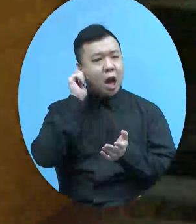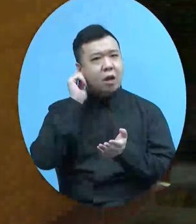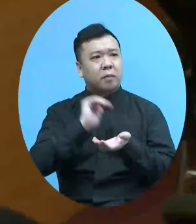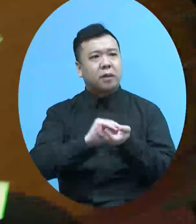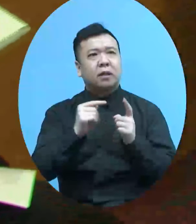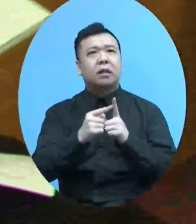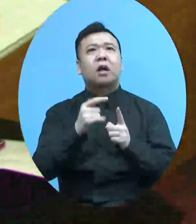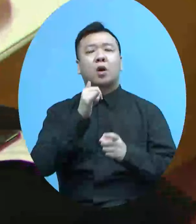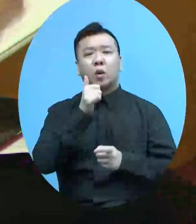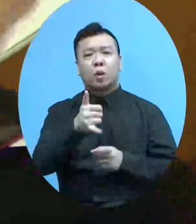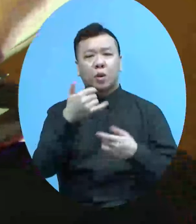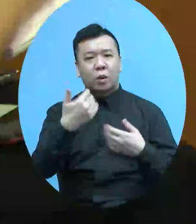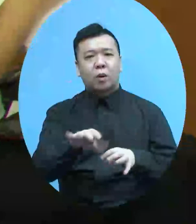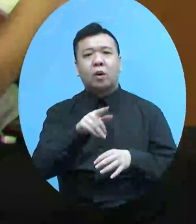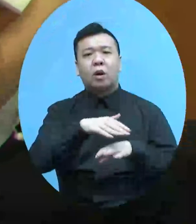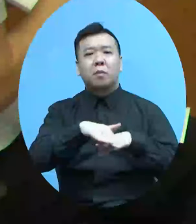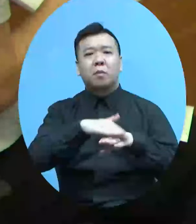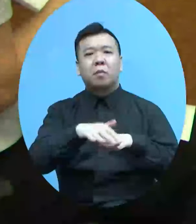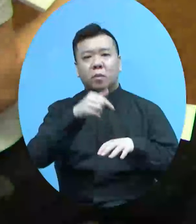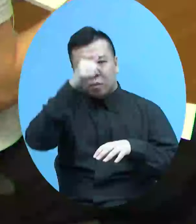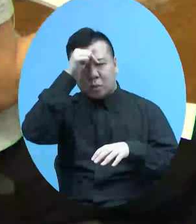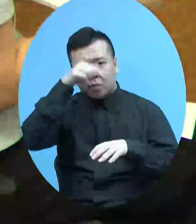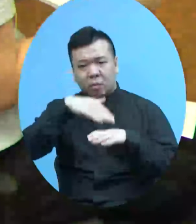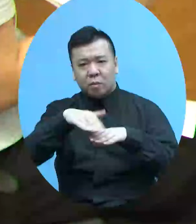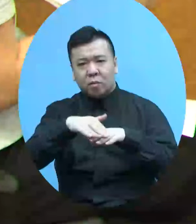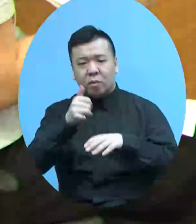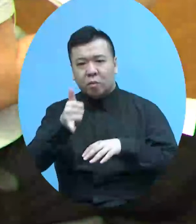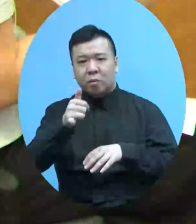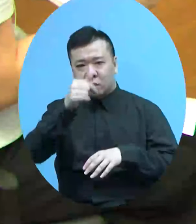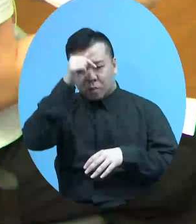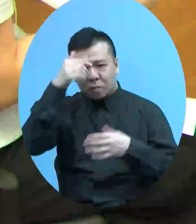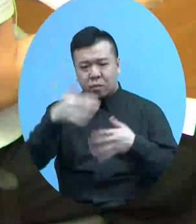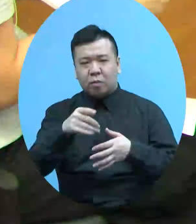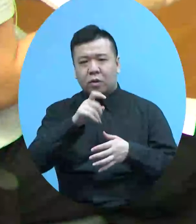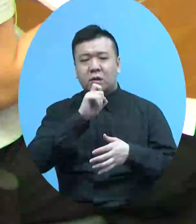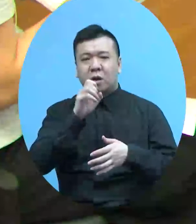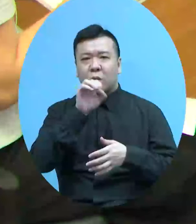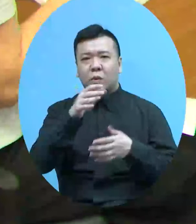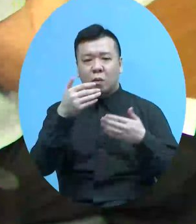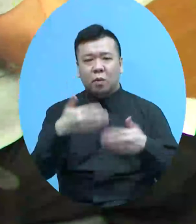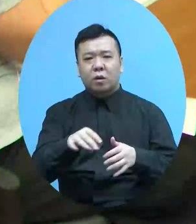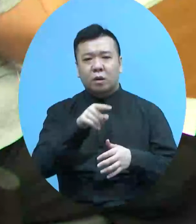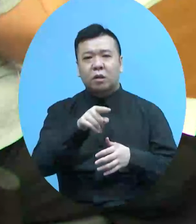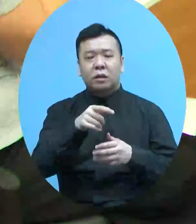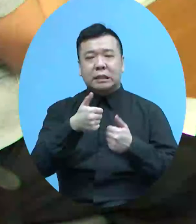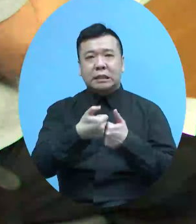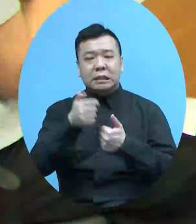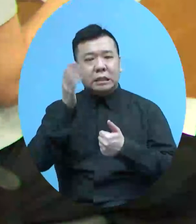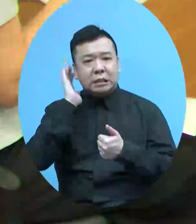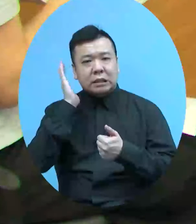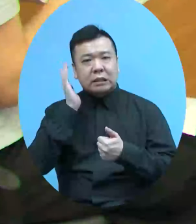人曾經去過拿完普通科門診所求診還有都有說到她的先生報稱的地址